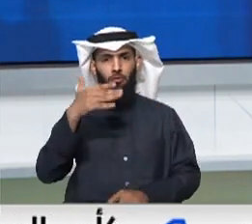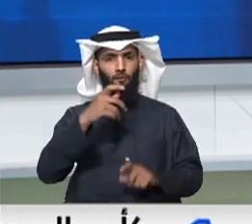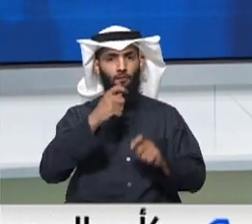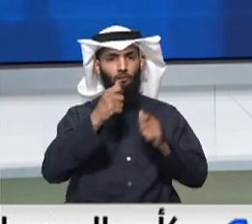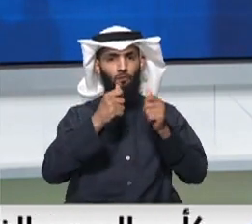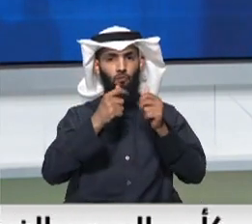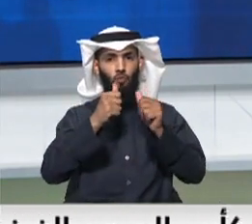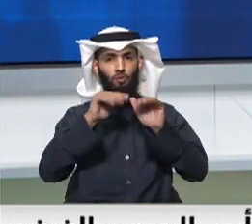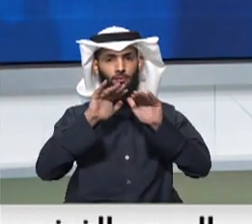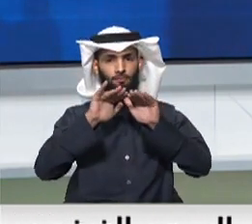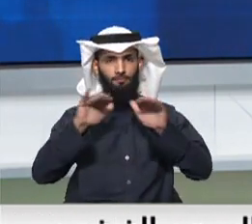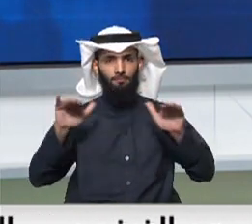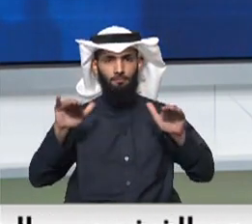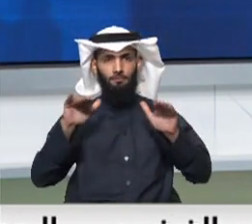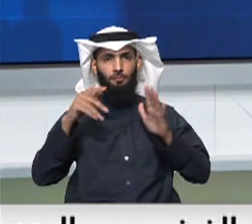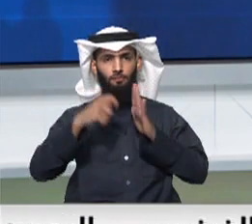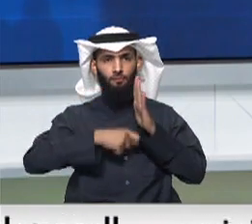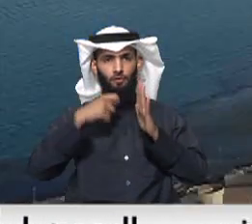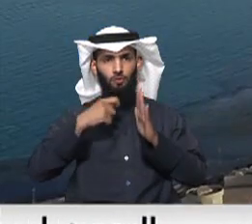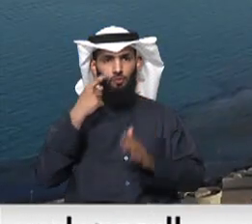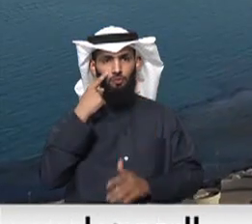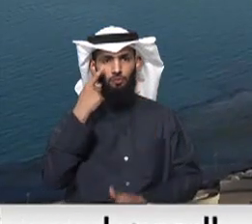حد كبير. إلى التفاصيل.